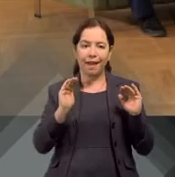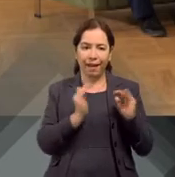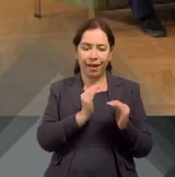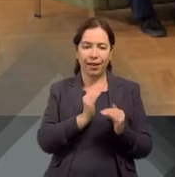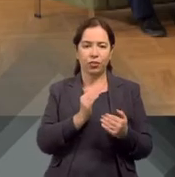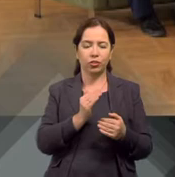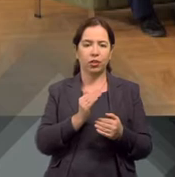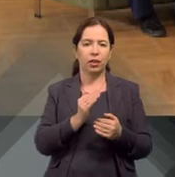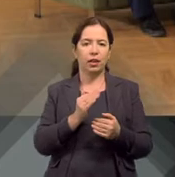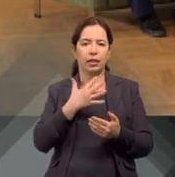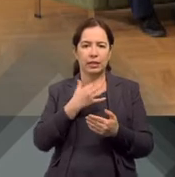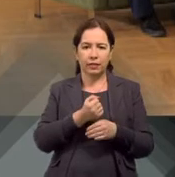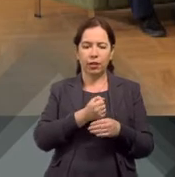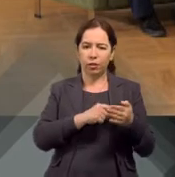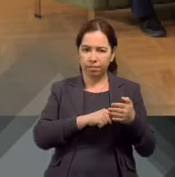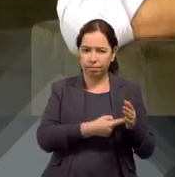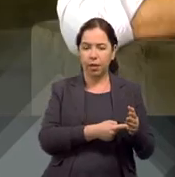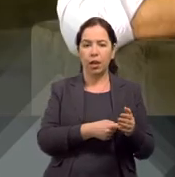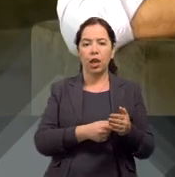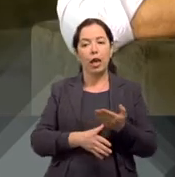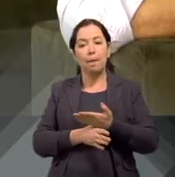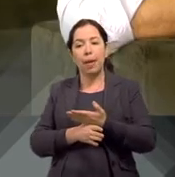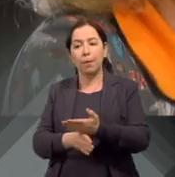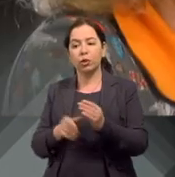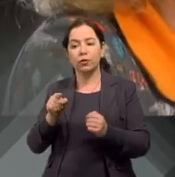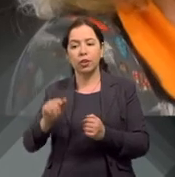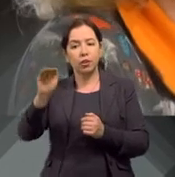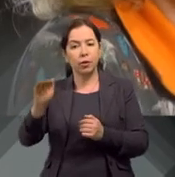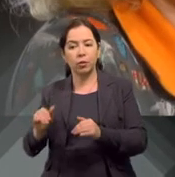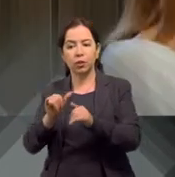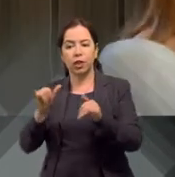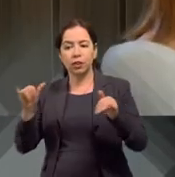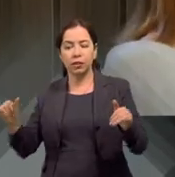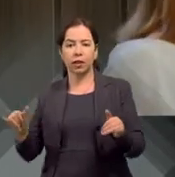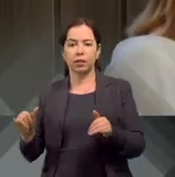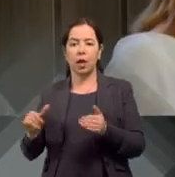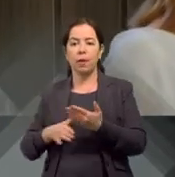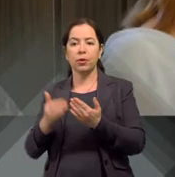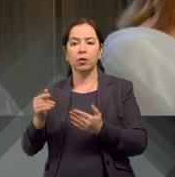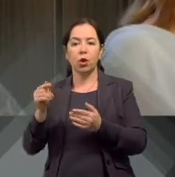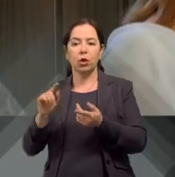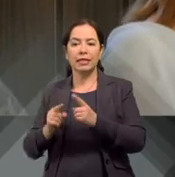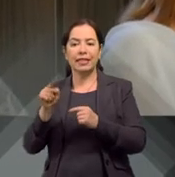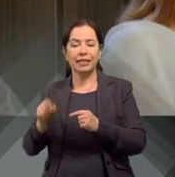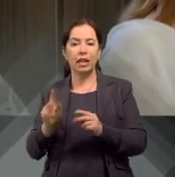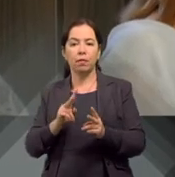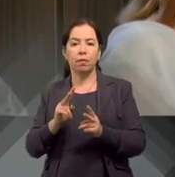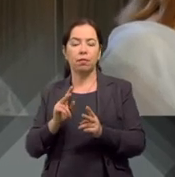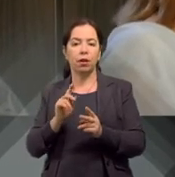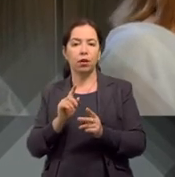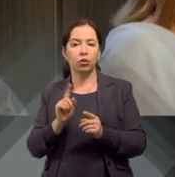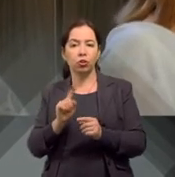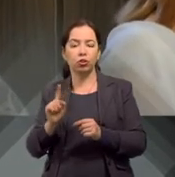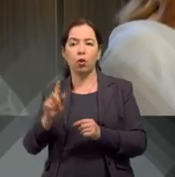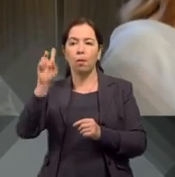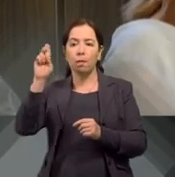маленькому человеку развиться, да, помочь ему стать тем, чего Бог от него ждет. Хотелось бы спросить и узнать именно